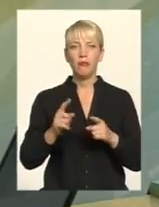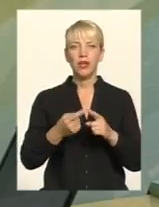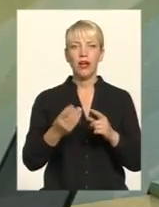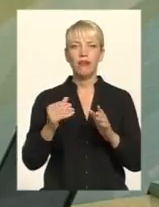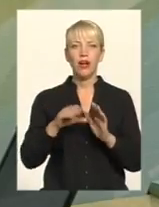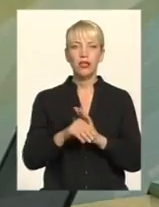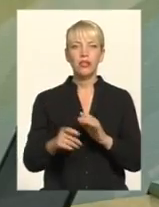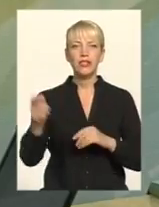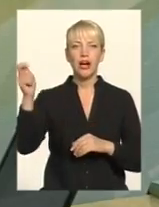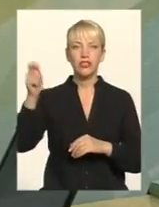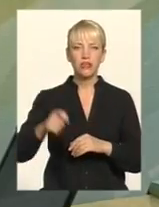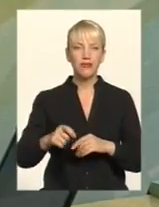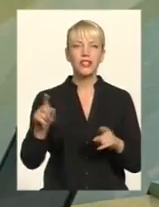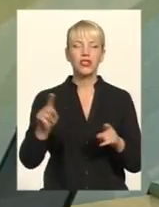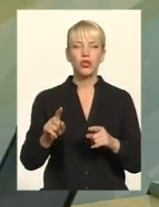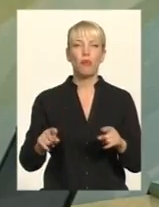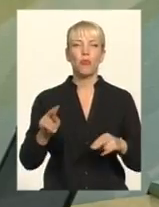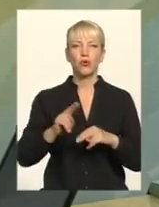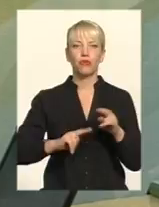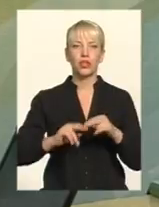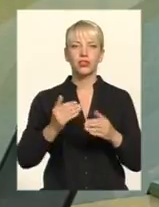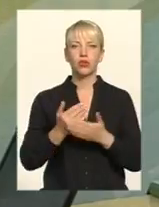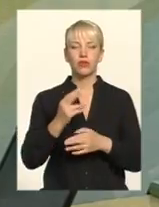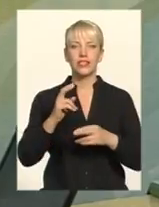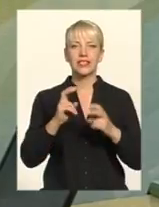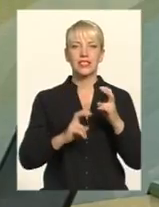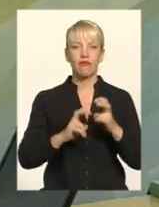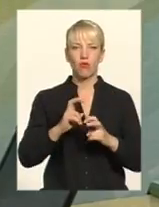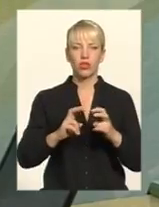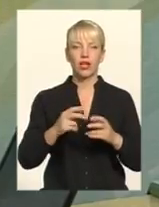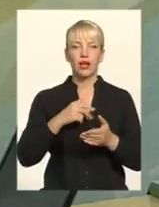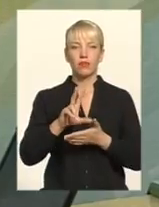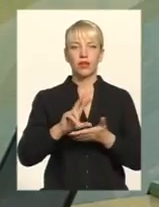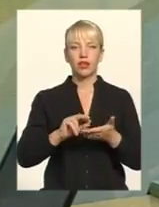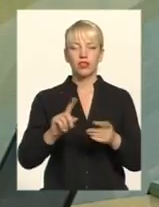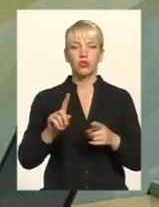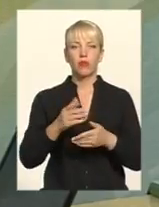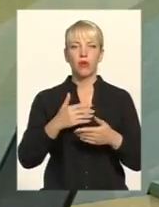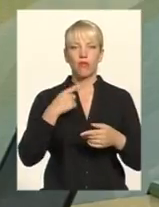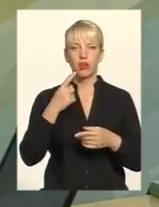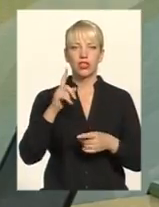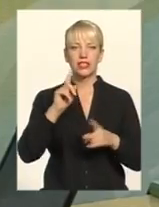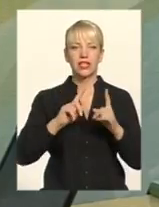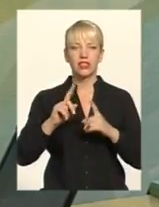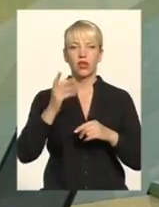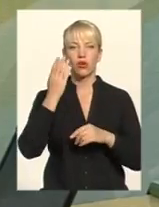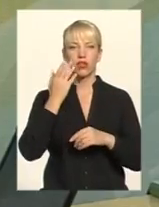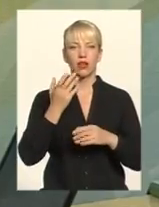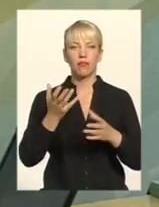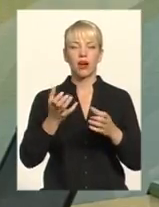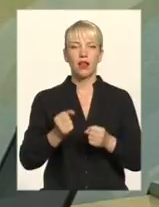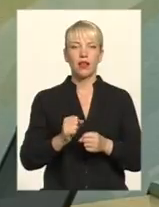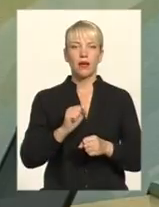зайшов, щоб будувалися нові заводи. І навіть прикладом того, що ми сьогодні говорили, була сесія, що коли навіть брали паузу для того, щоб